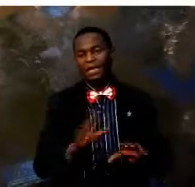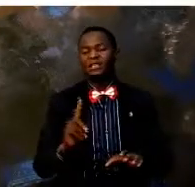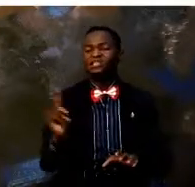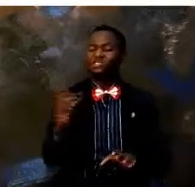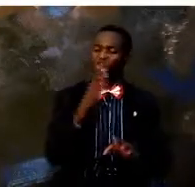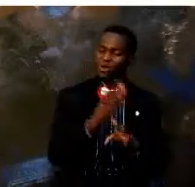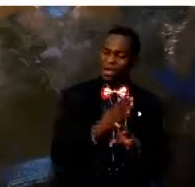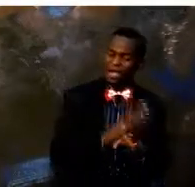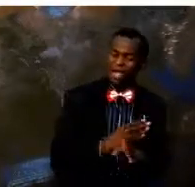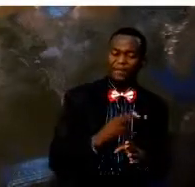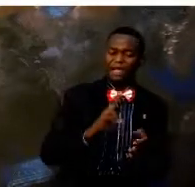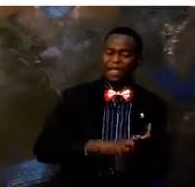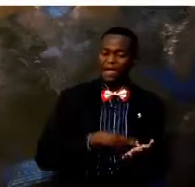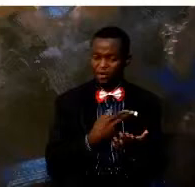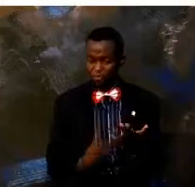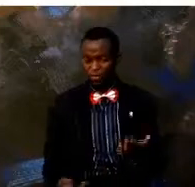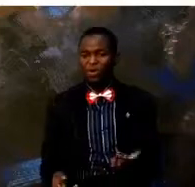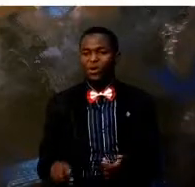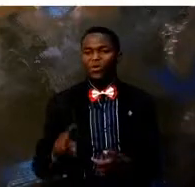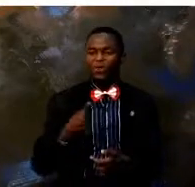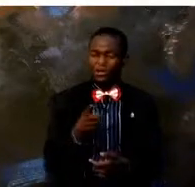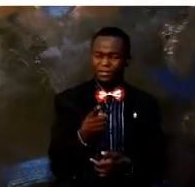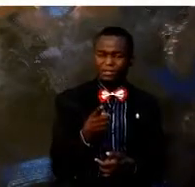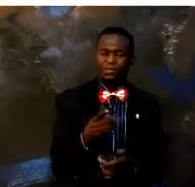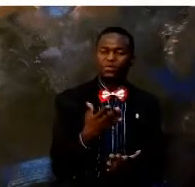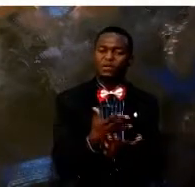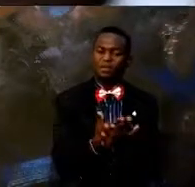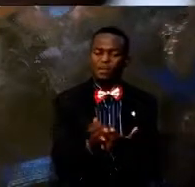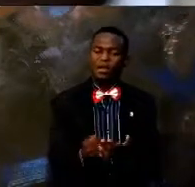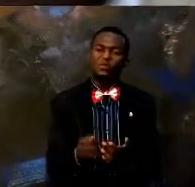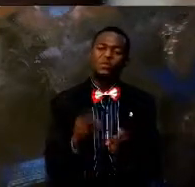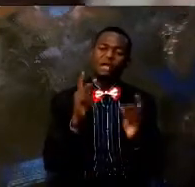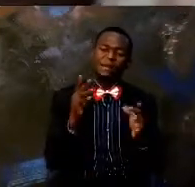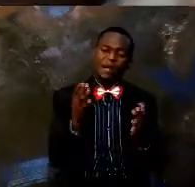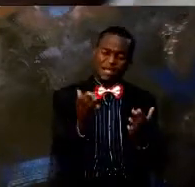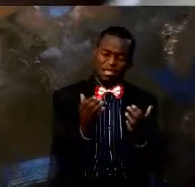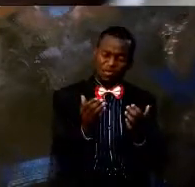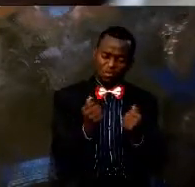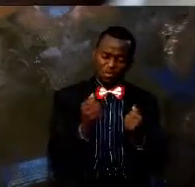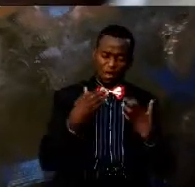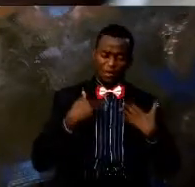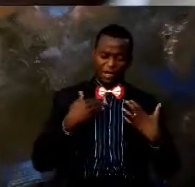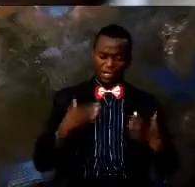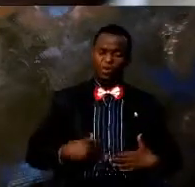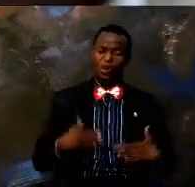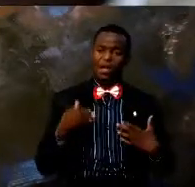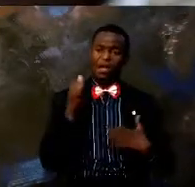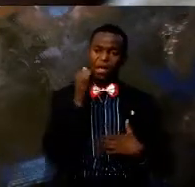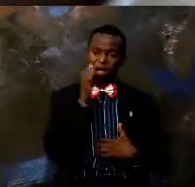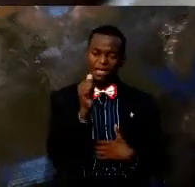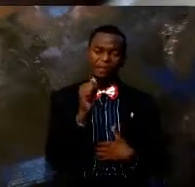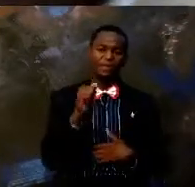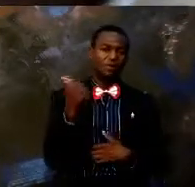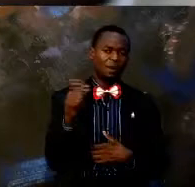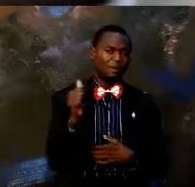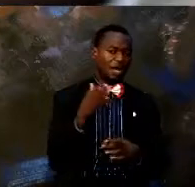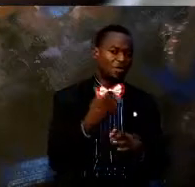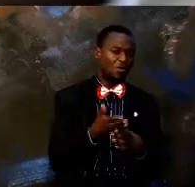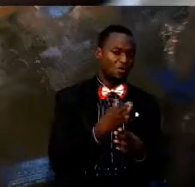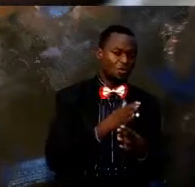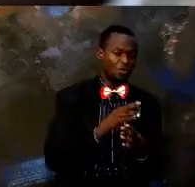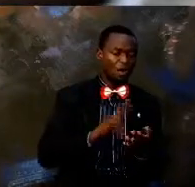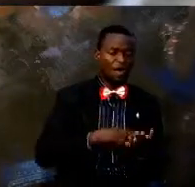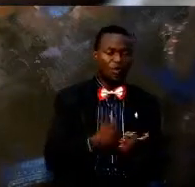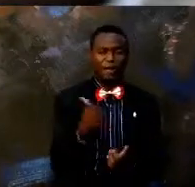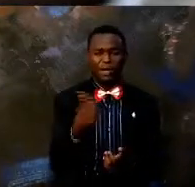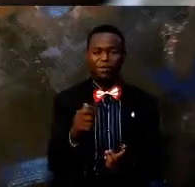kabla ya anguko. Kwa nini ilikuwa hivyo? Kwa sababu kama angelichukua mwili wa Adamu ambaye alikuwa bado hajaanguka, maana